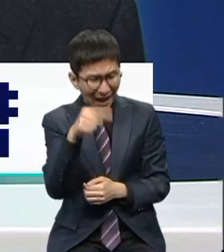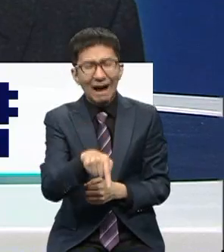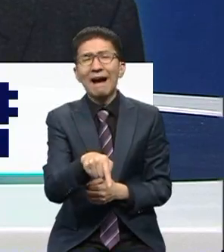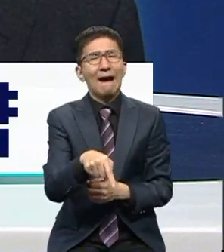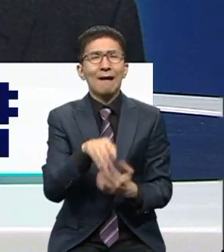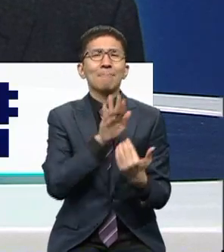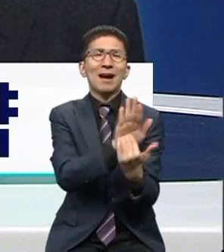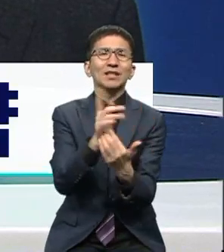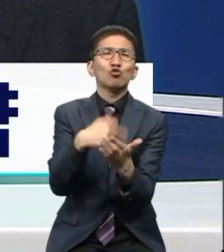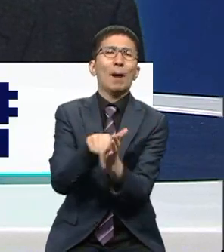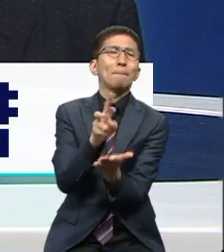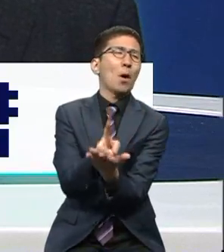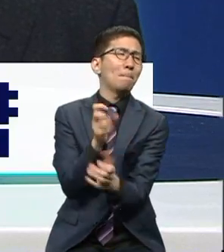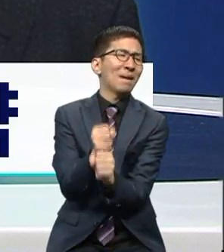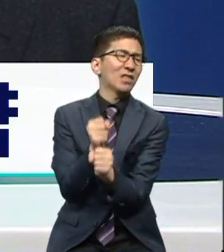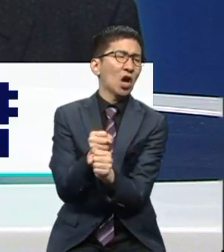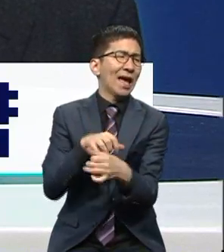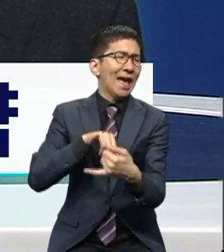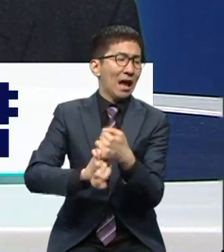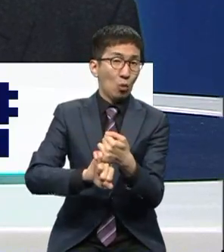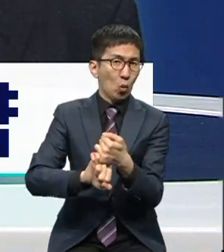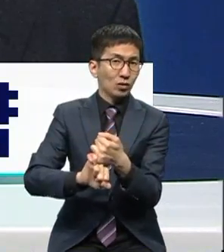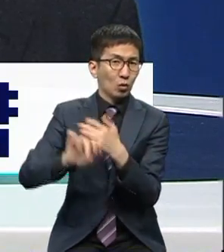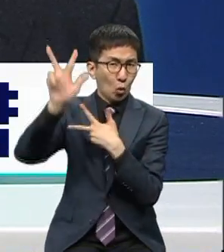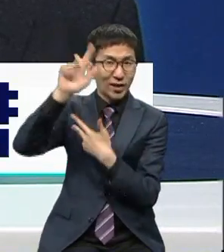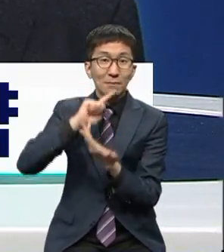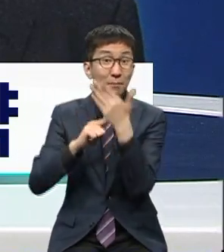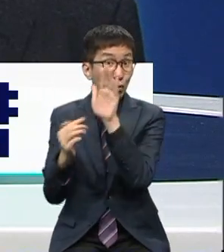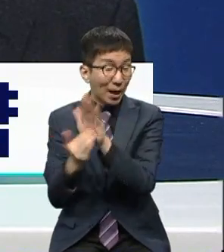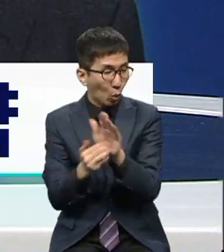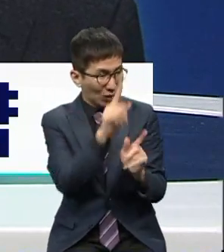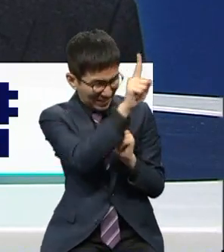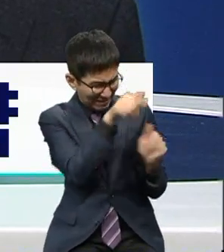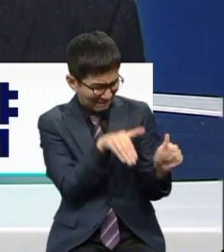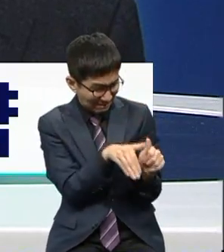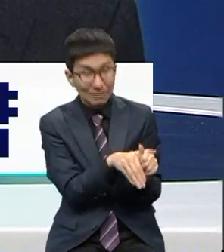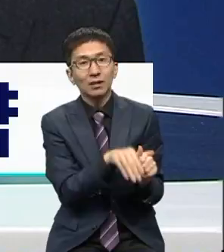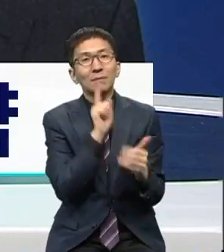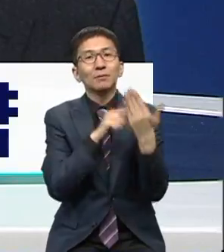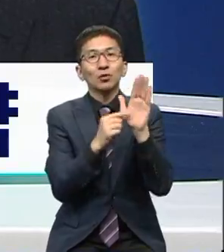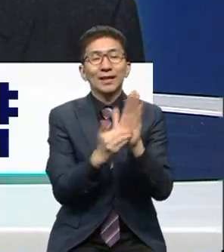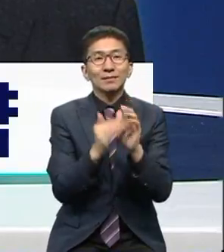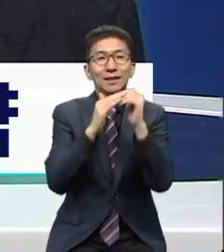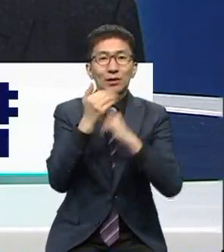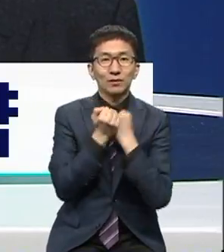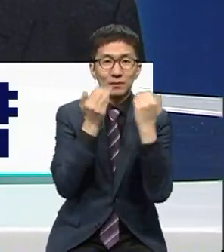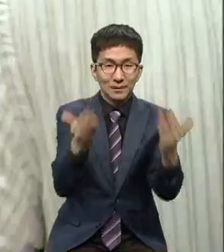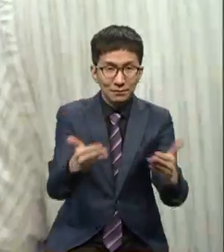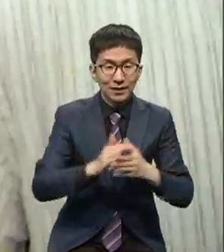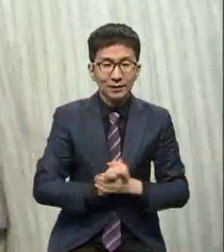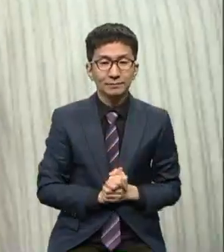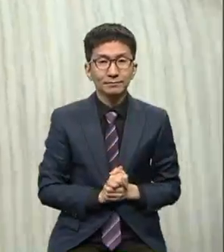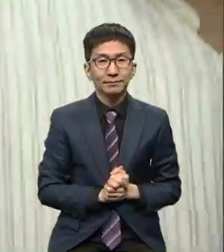방지법을 만들겠다면서 이재명 후보를 겨냥했습니다. 강청환 기자가 취재했습니다.